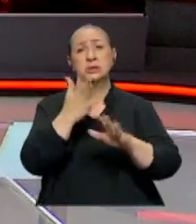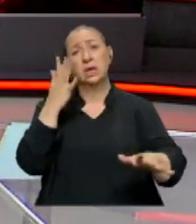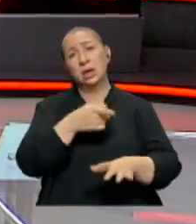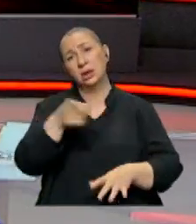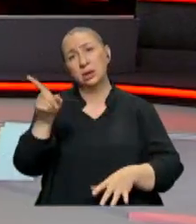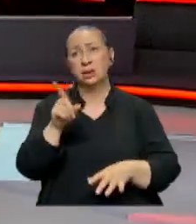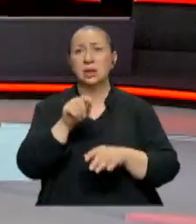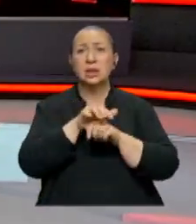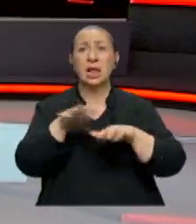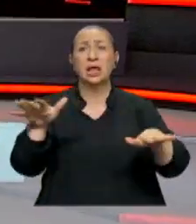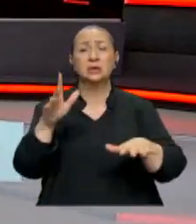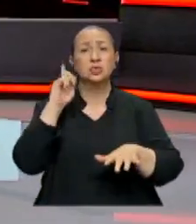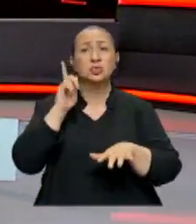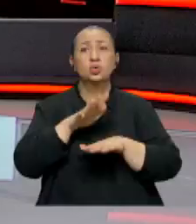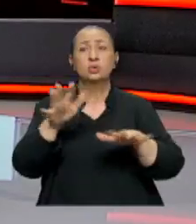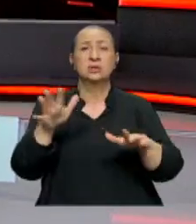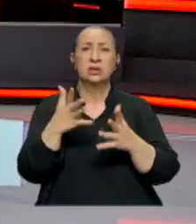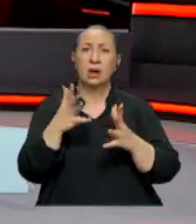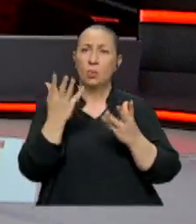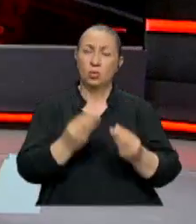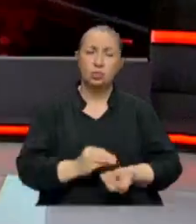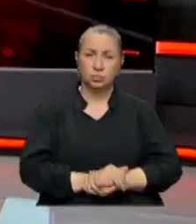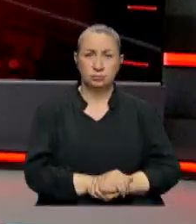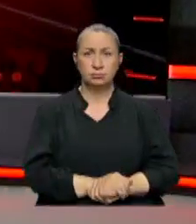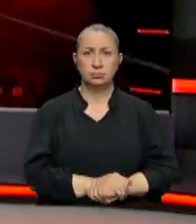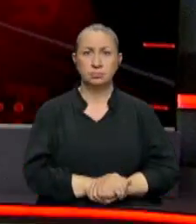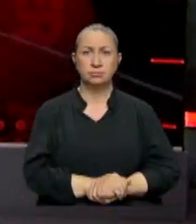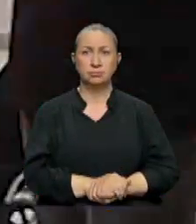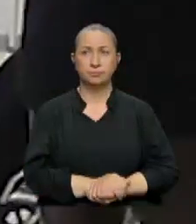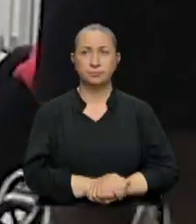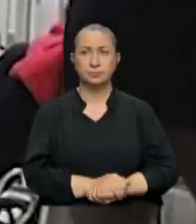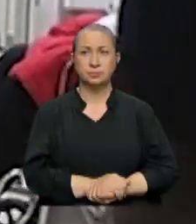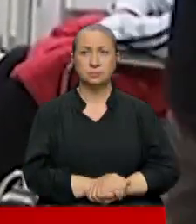sıraya gir Genelgesi duyurulması da garip oldu Ondan